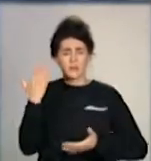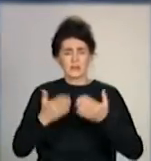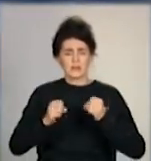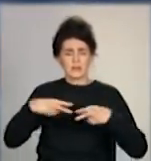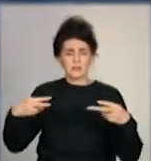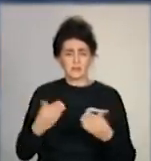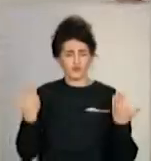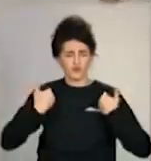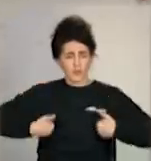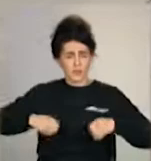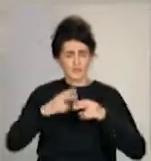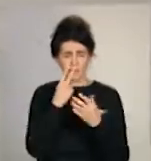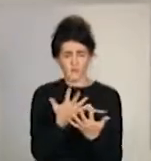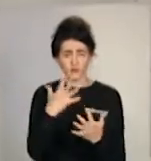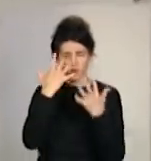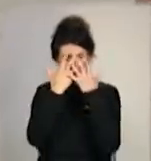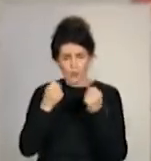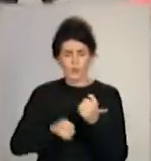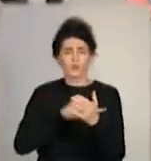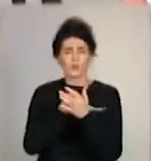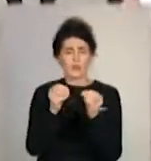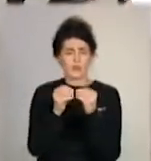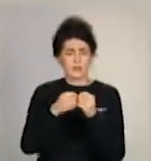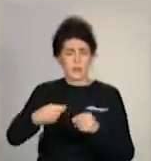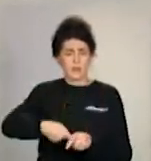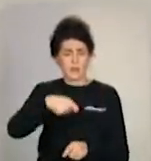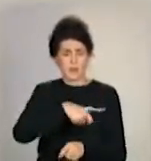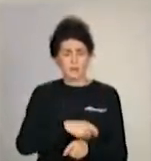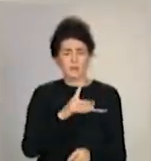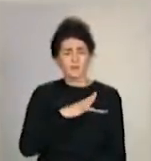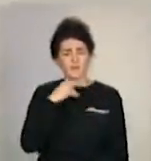жилет. У темряві його видно за десятки метрів. І будьте